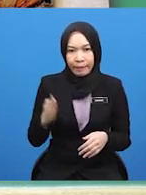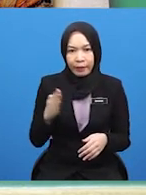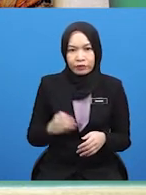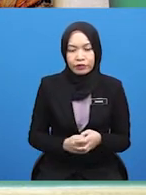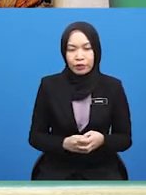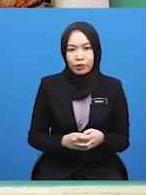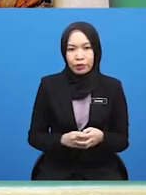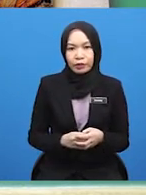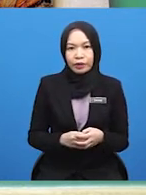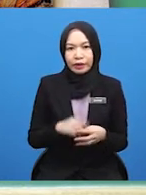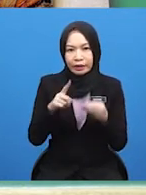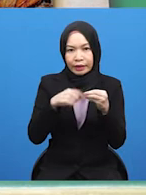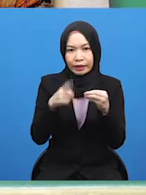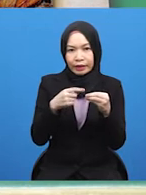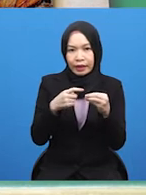pada objek kajian.